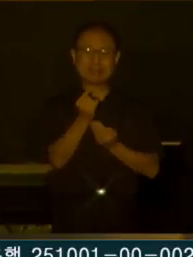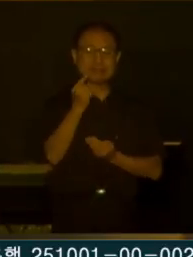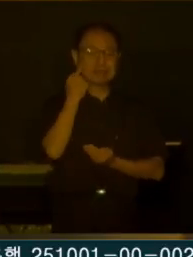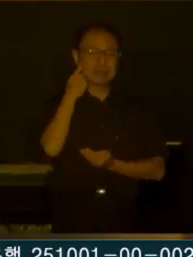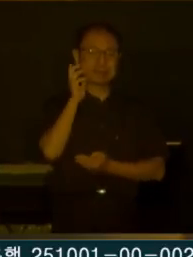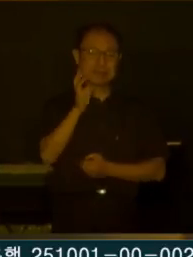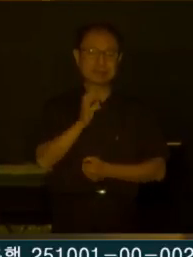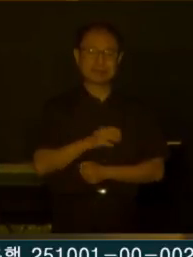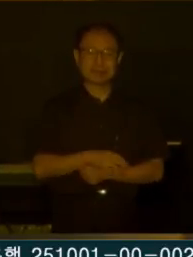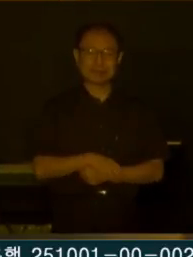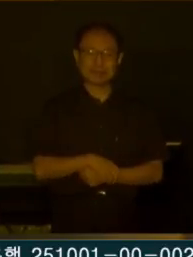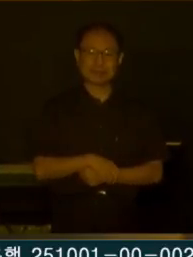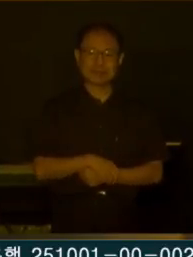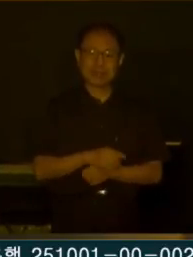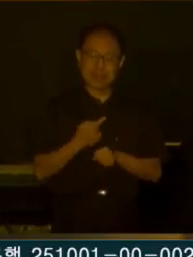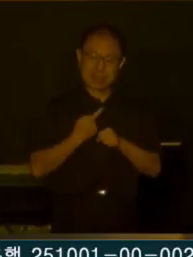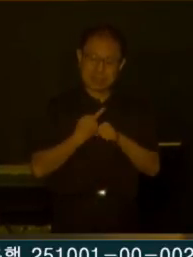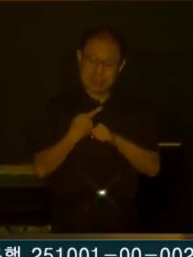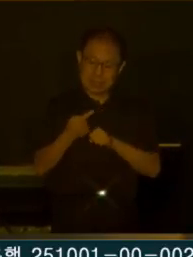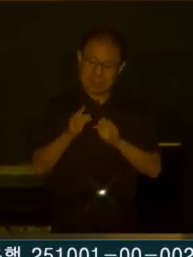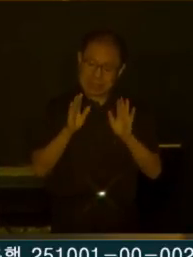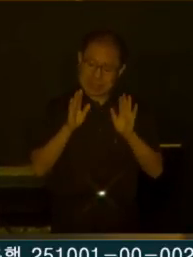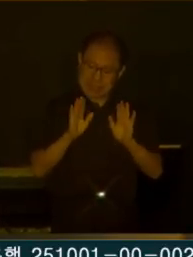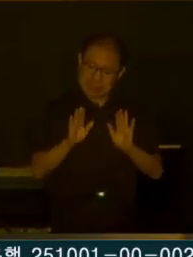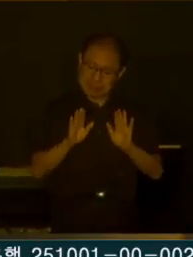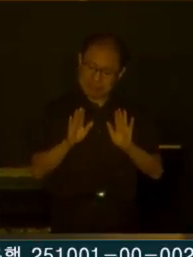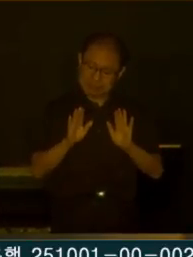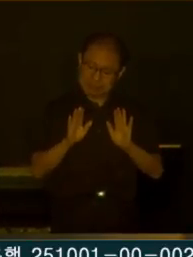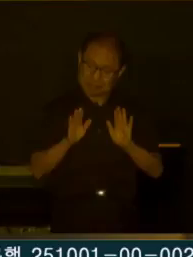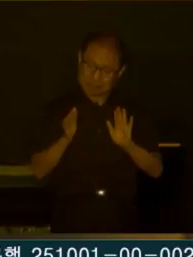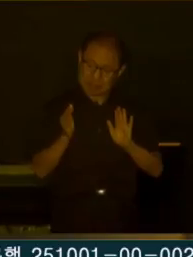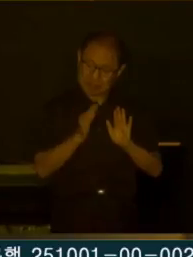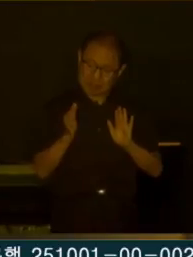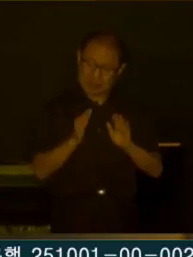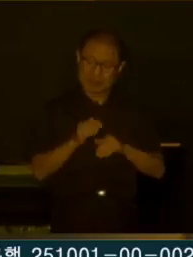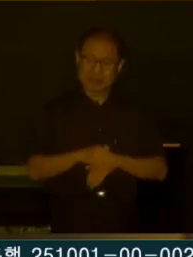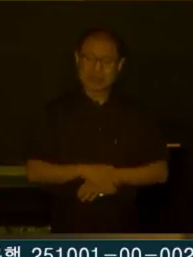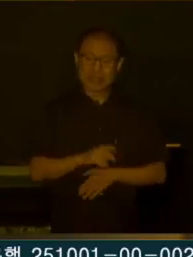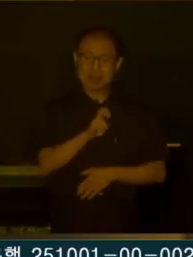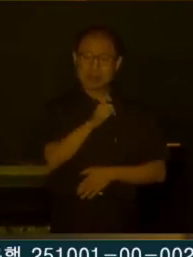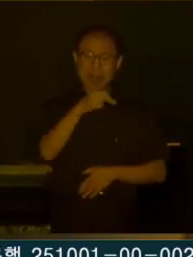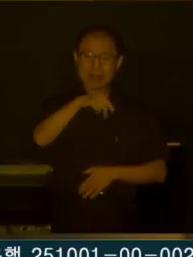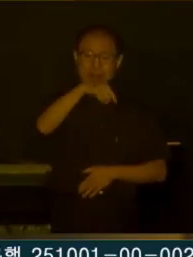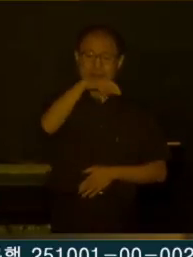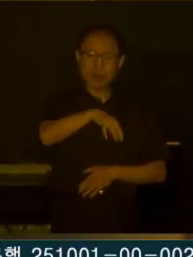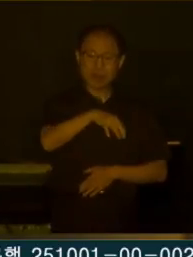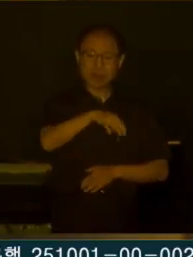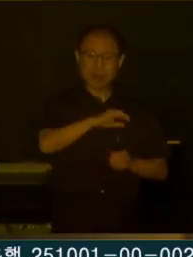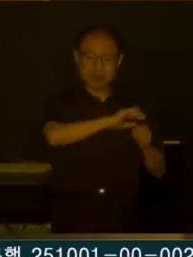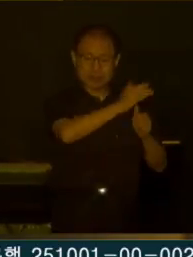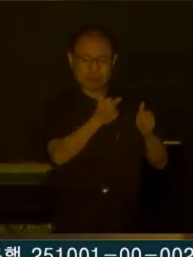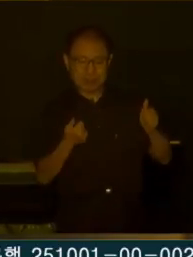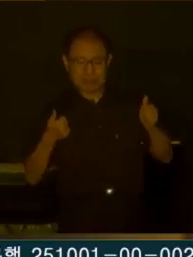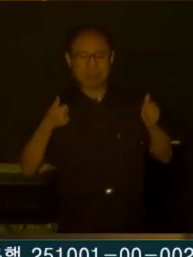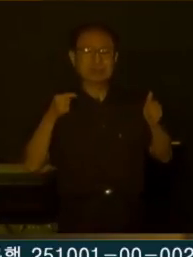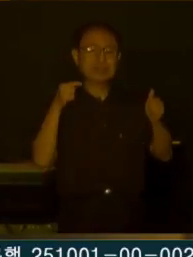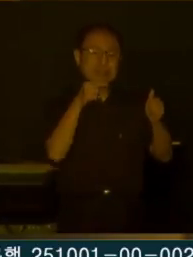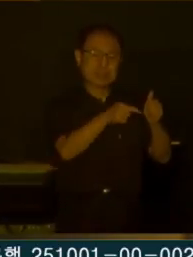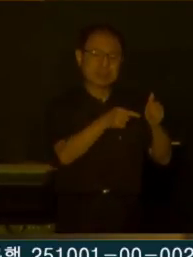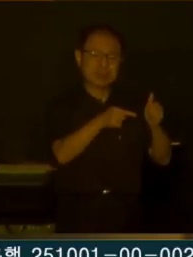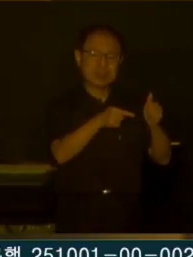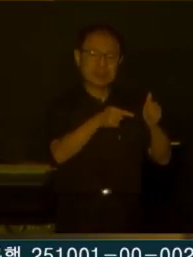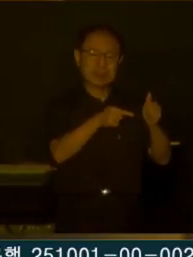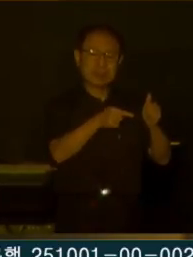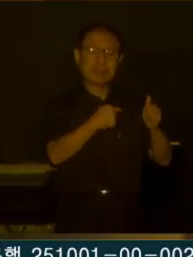것입니다. 내년 이맘때쯤에는 마석에 계신 대표님을 함께 찾아가서